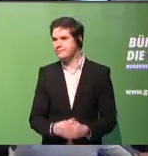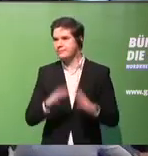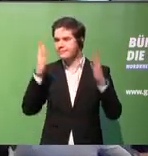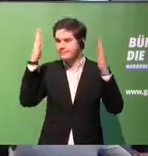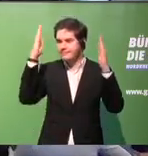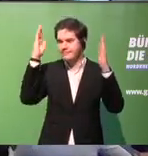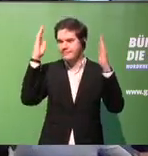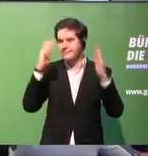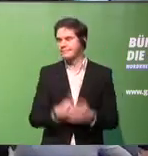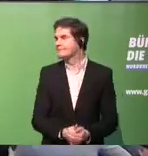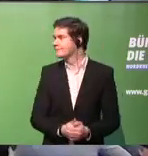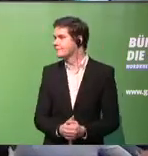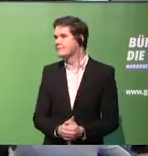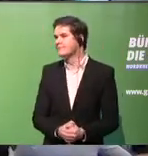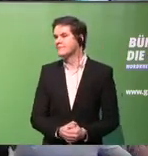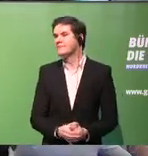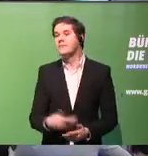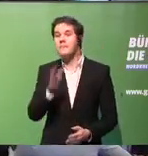Harald.